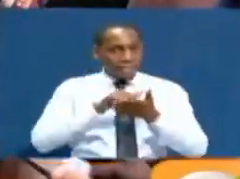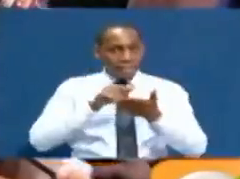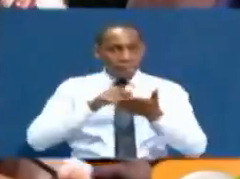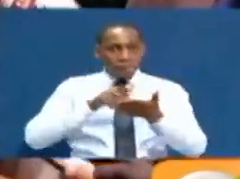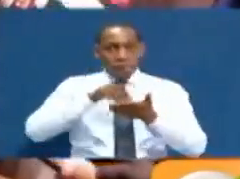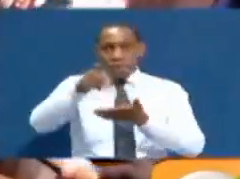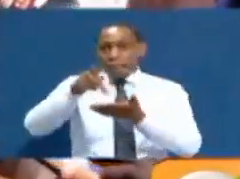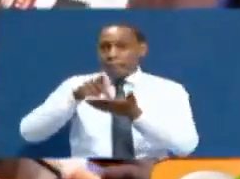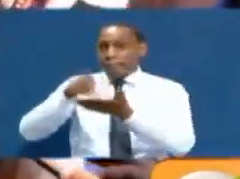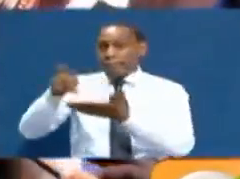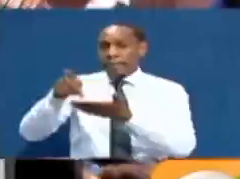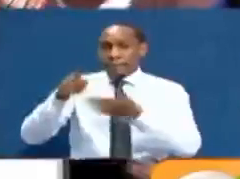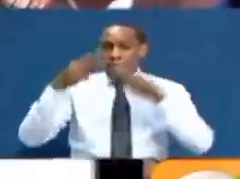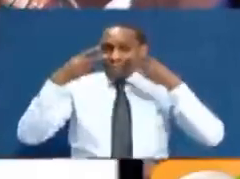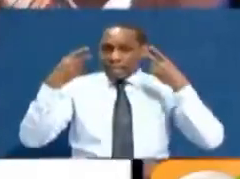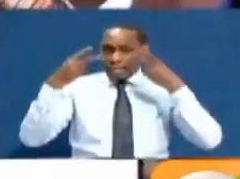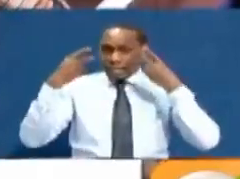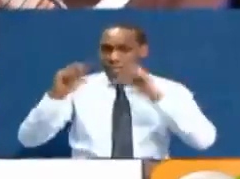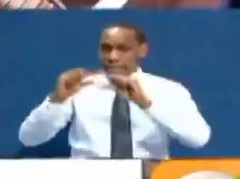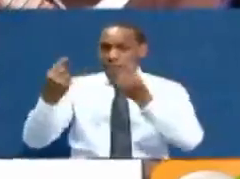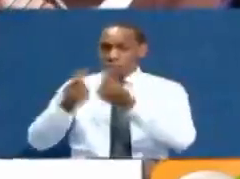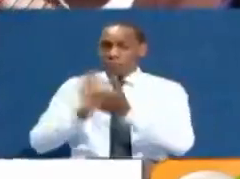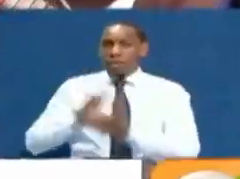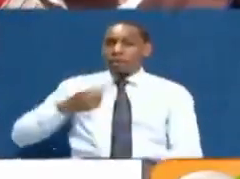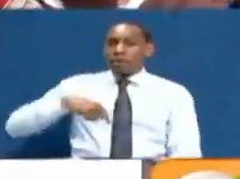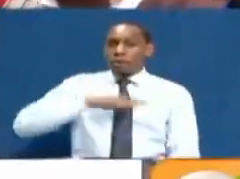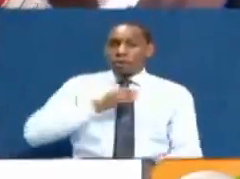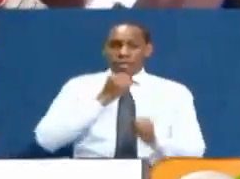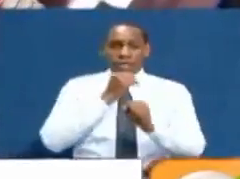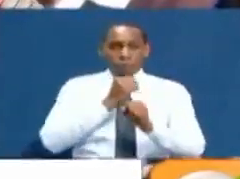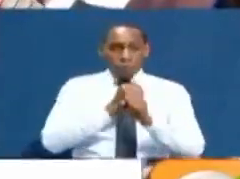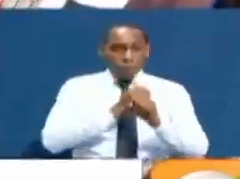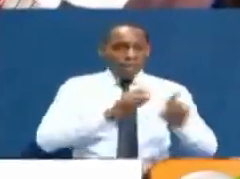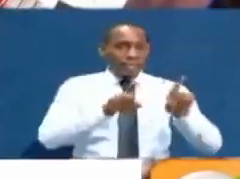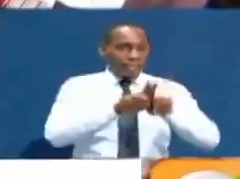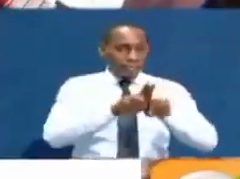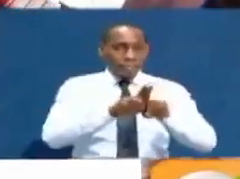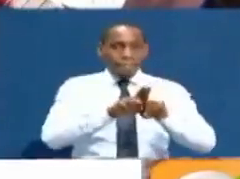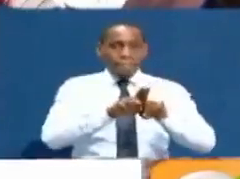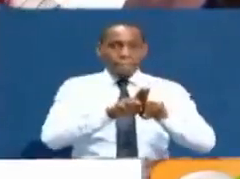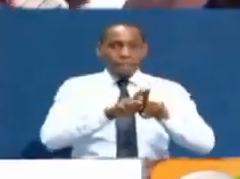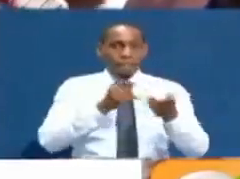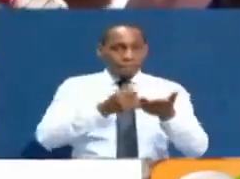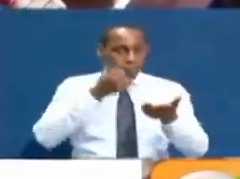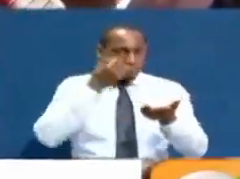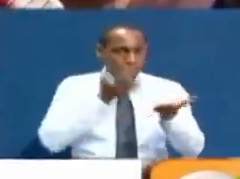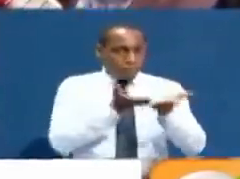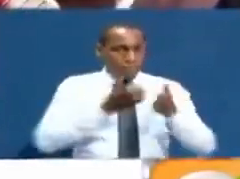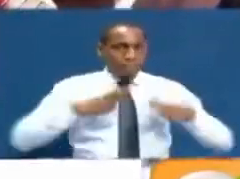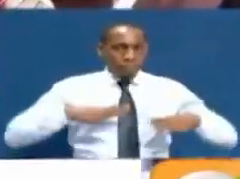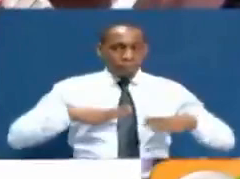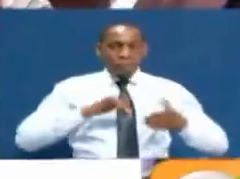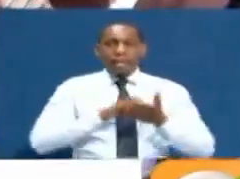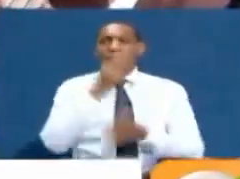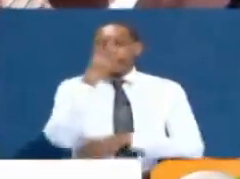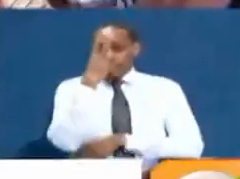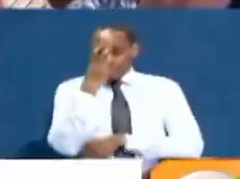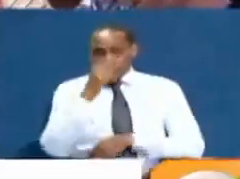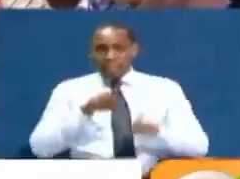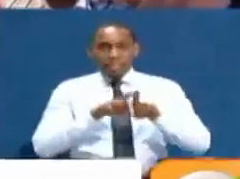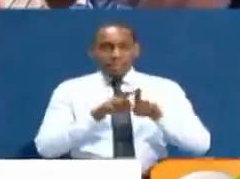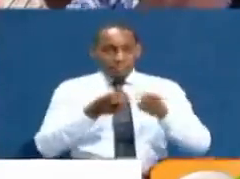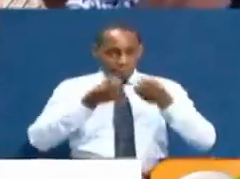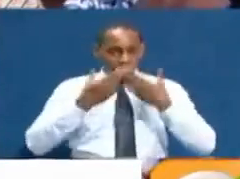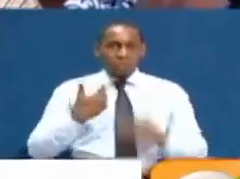funding terror groups. We are going to do the same with the drug traffickers or people we suspect and